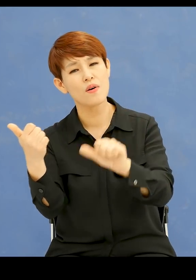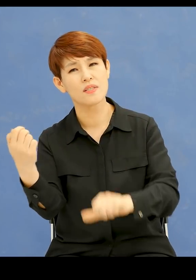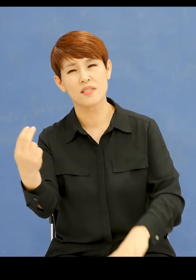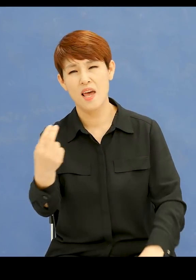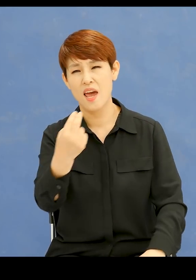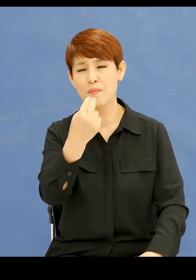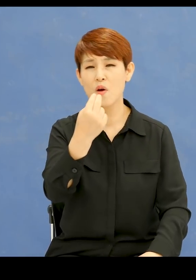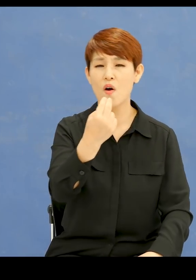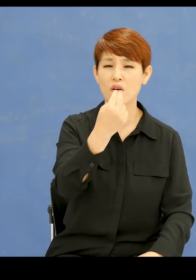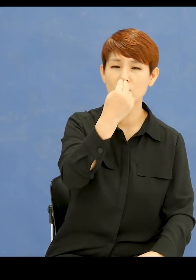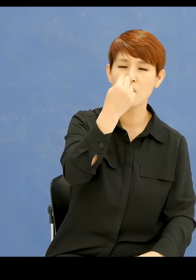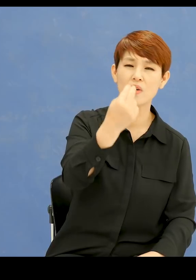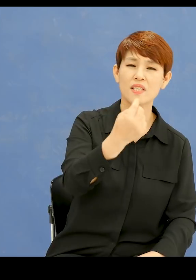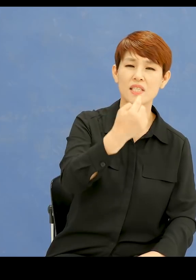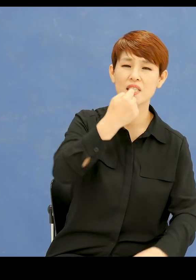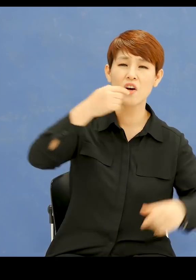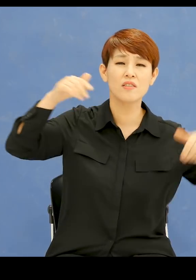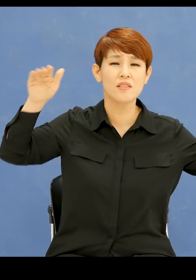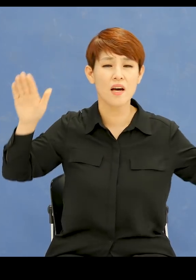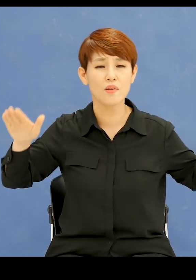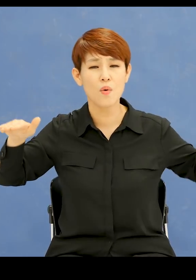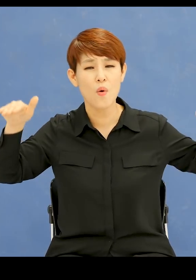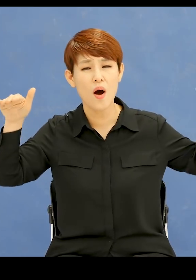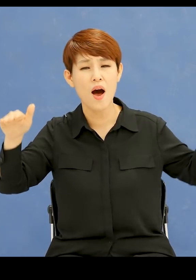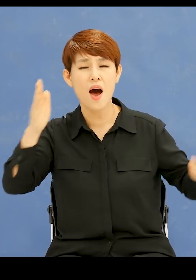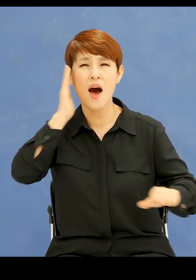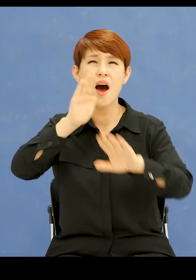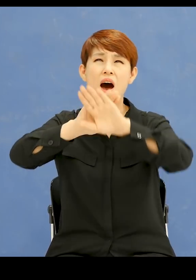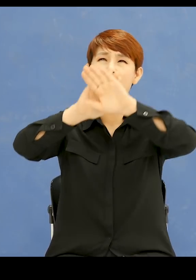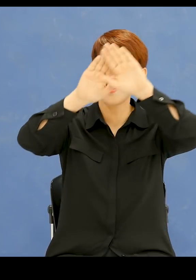죽음도 생명도 전사도